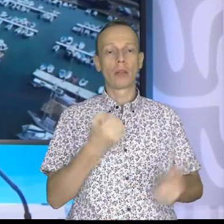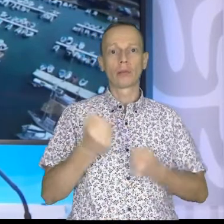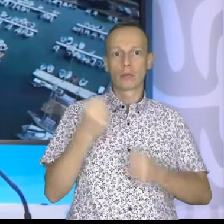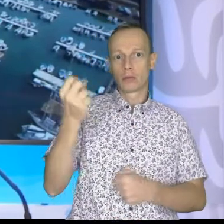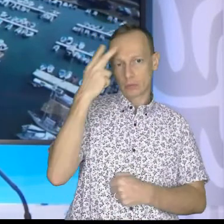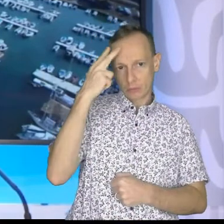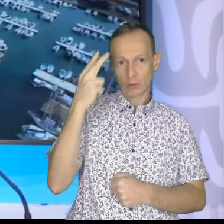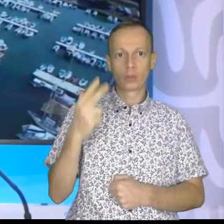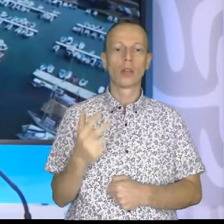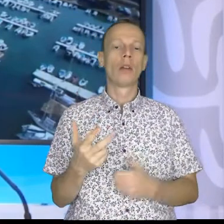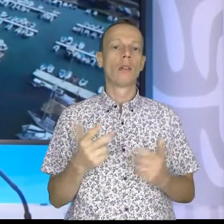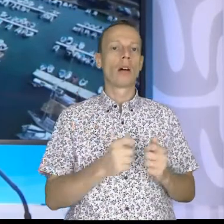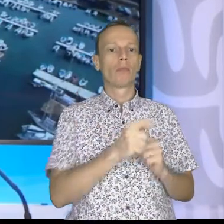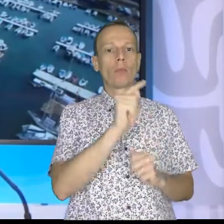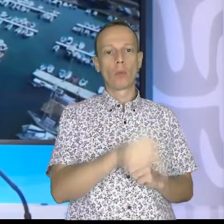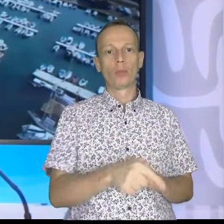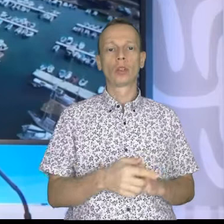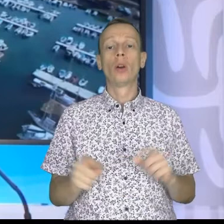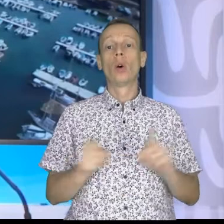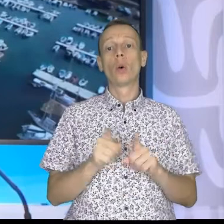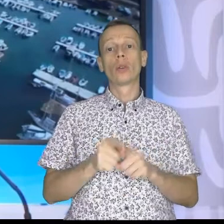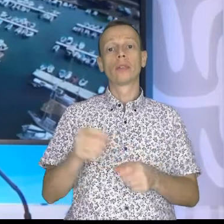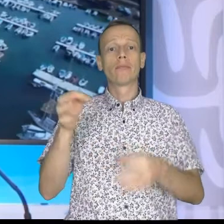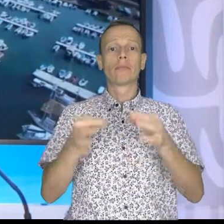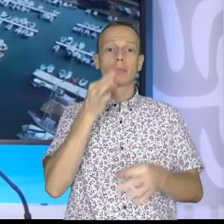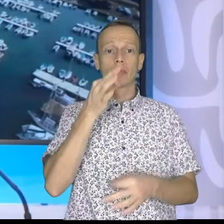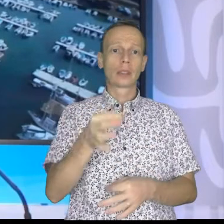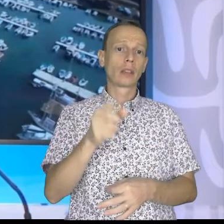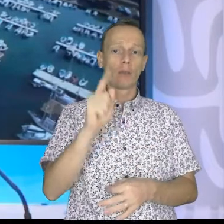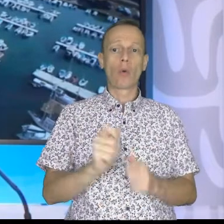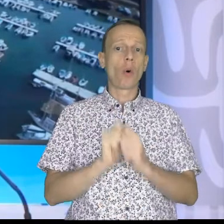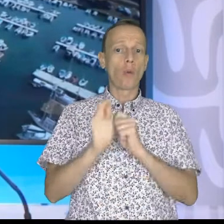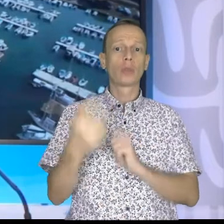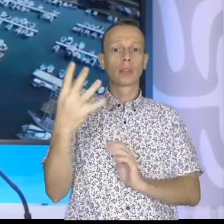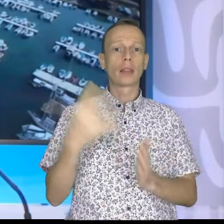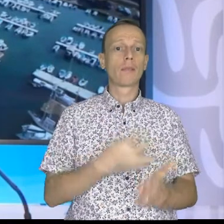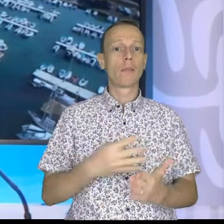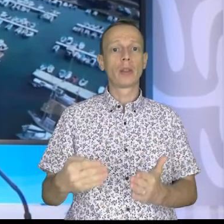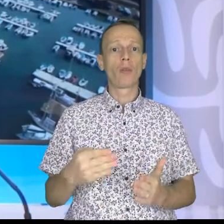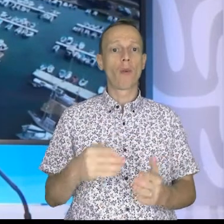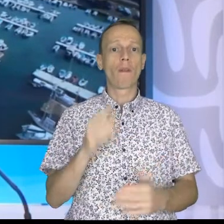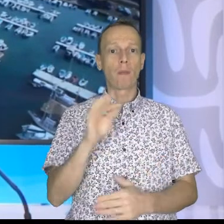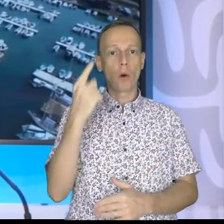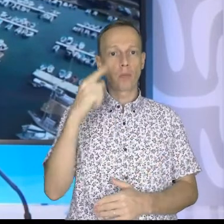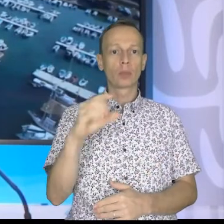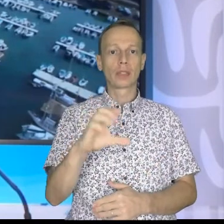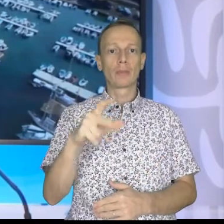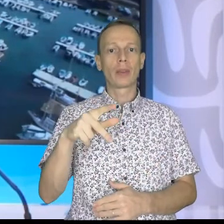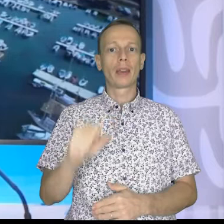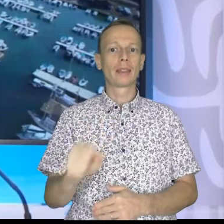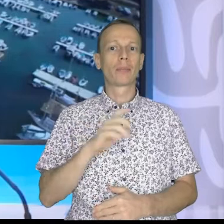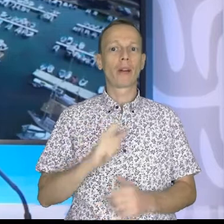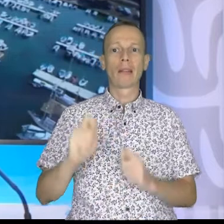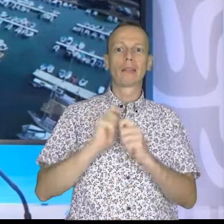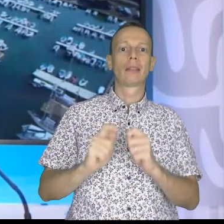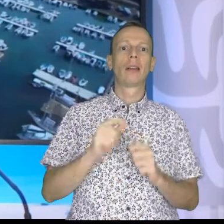subi. La Cour lui a demandé également de rembourser 4 millions de francs à la CPS au titre des prestations